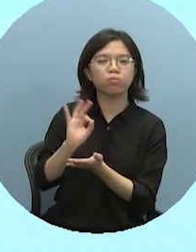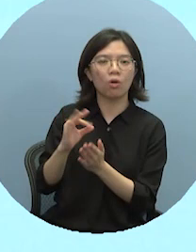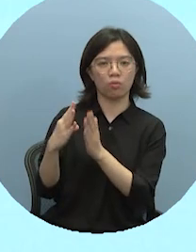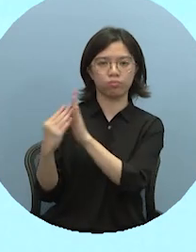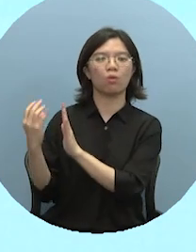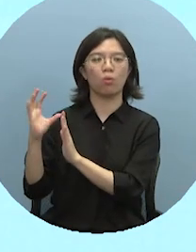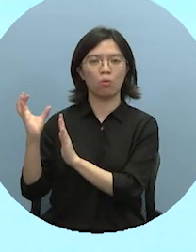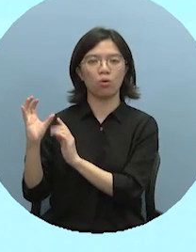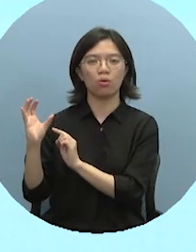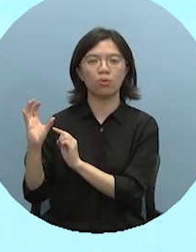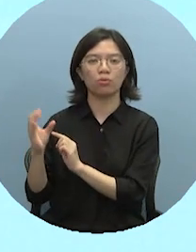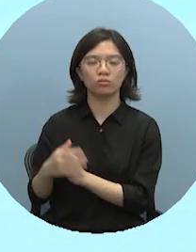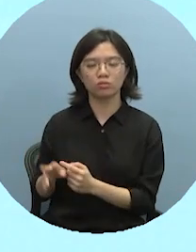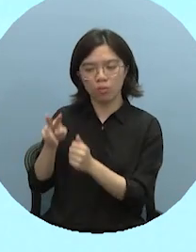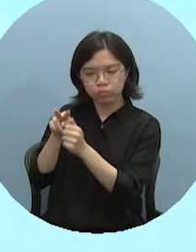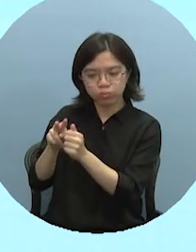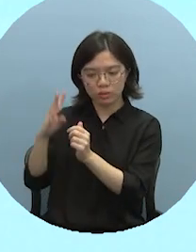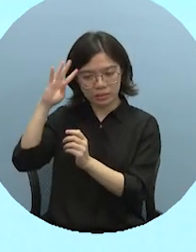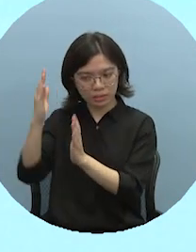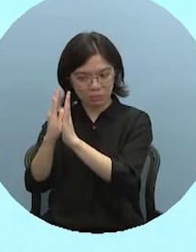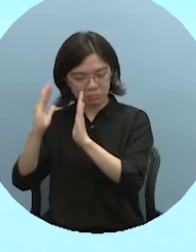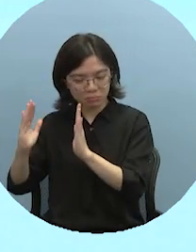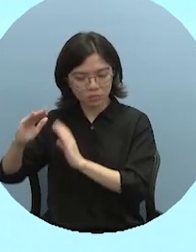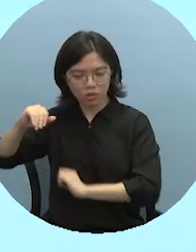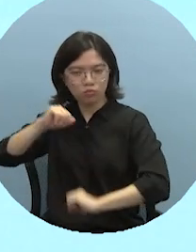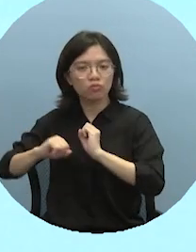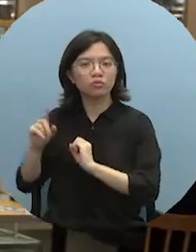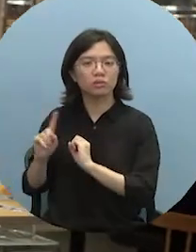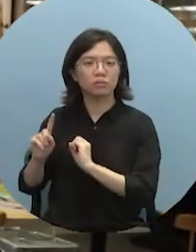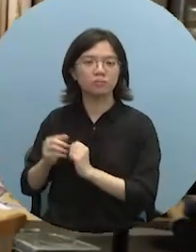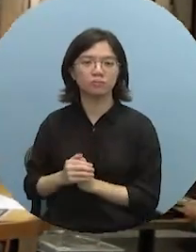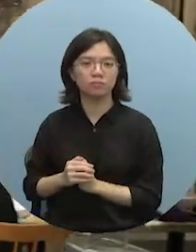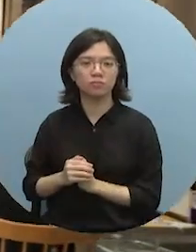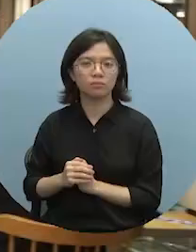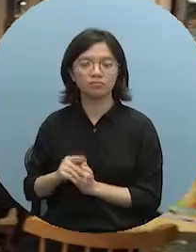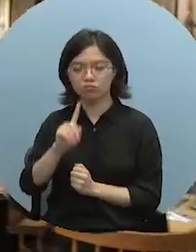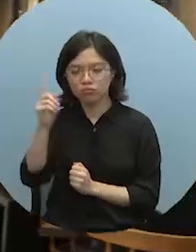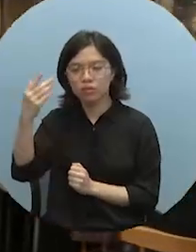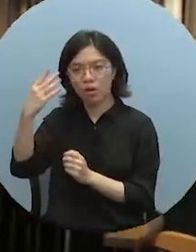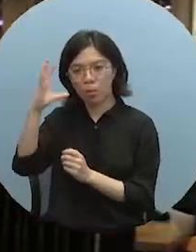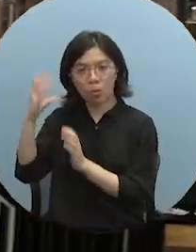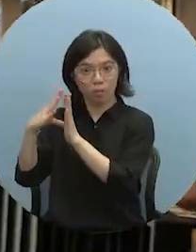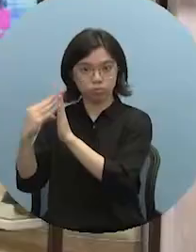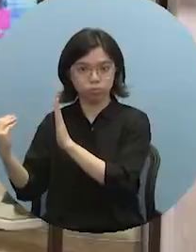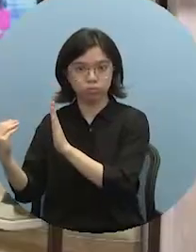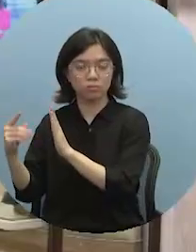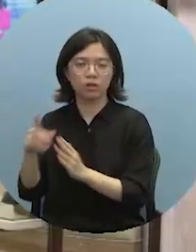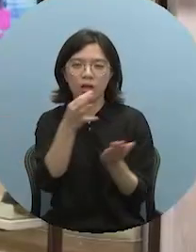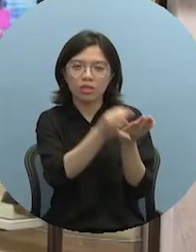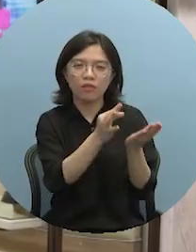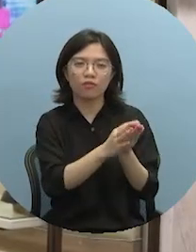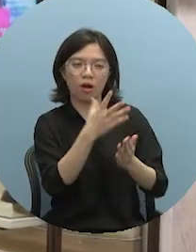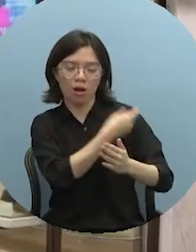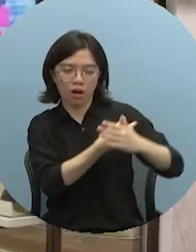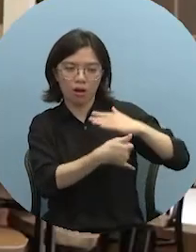碼，去管控他在醫學監測的期間的活動。 獲發黃碼的人士不能夠進入有主動核